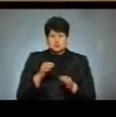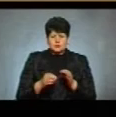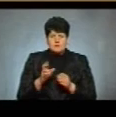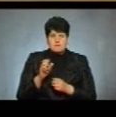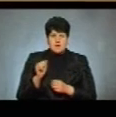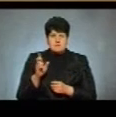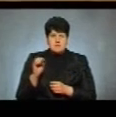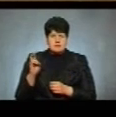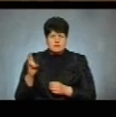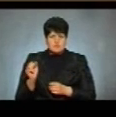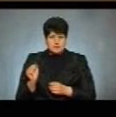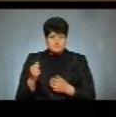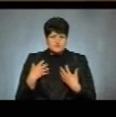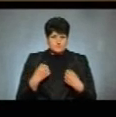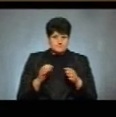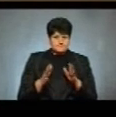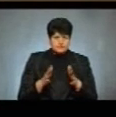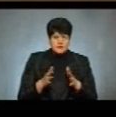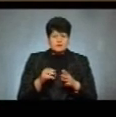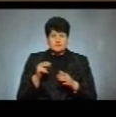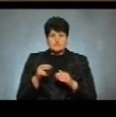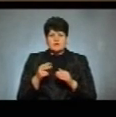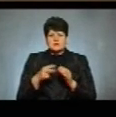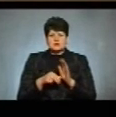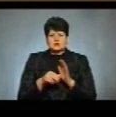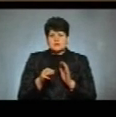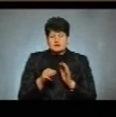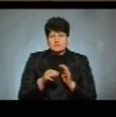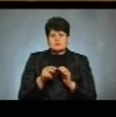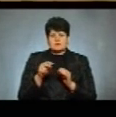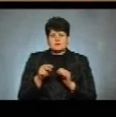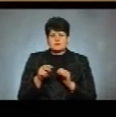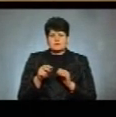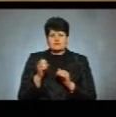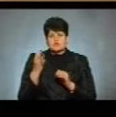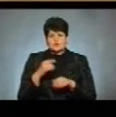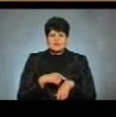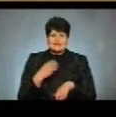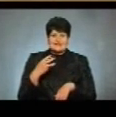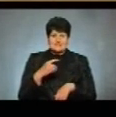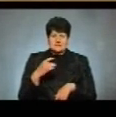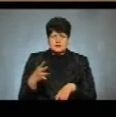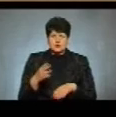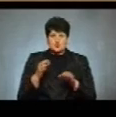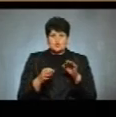Бабенком до 6 травня 2019 року в 14:30. Судове